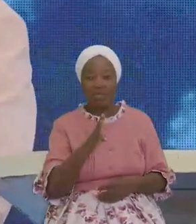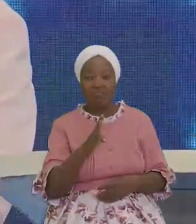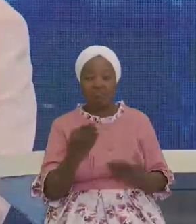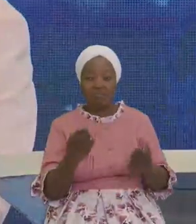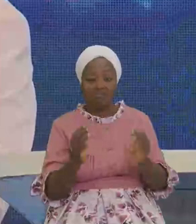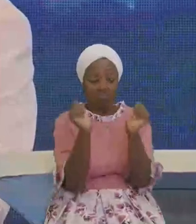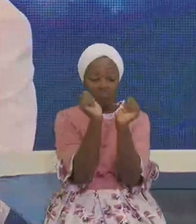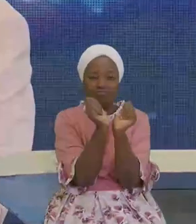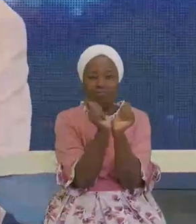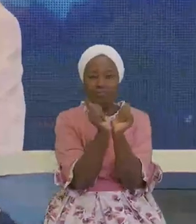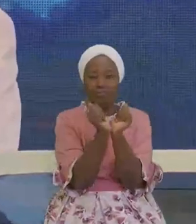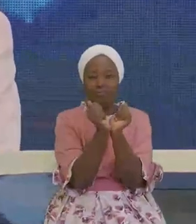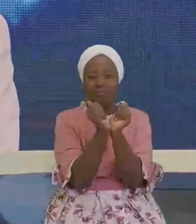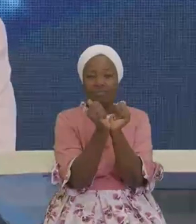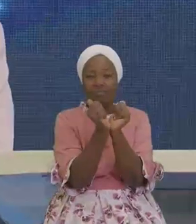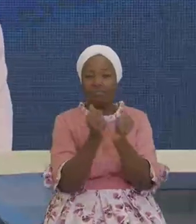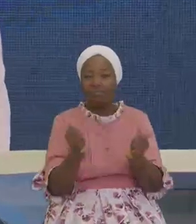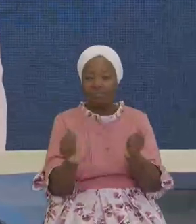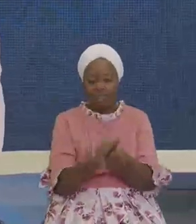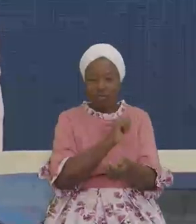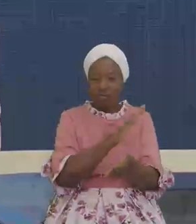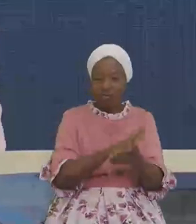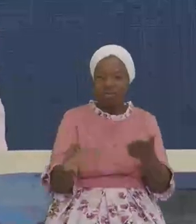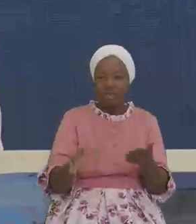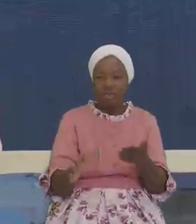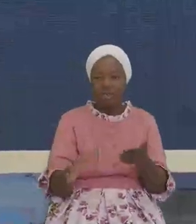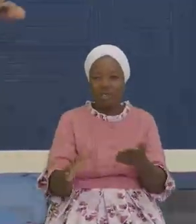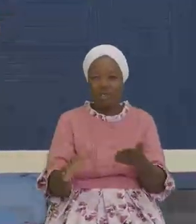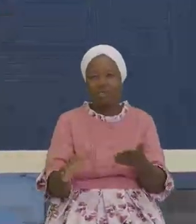cage. Soit abîmée.